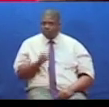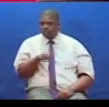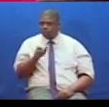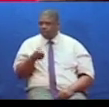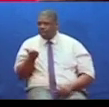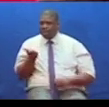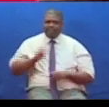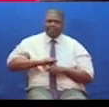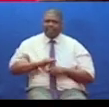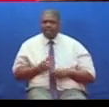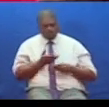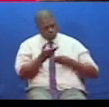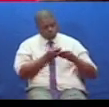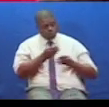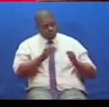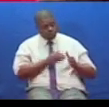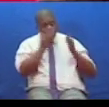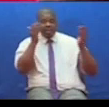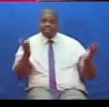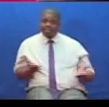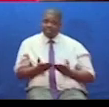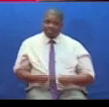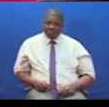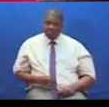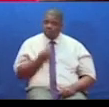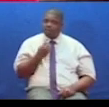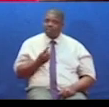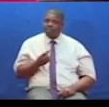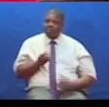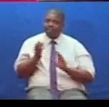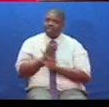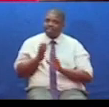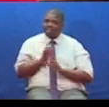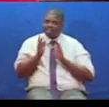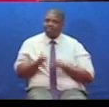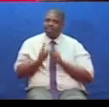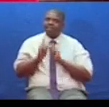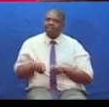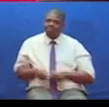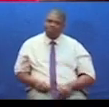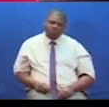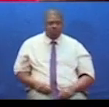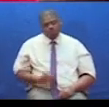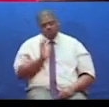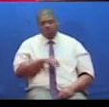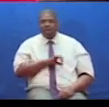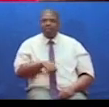wataalamu wabobezi wa uchumi duniani wanasema ni hali kama ilivyokuwa